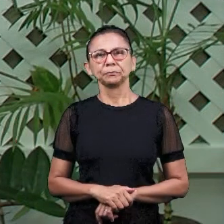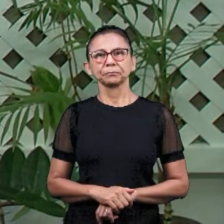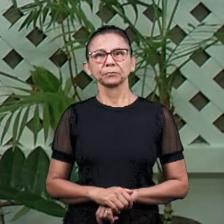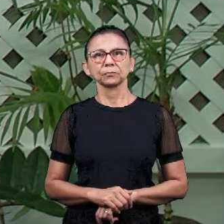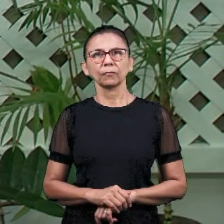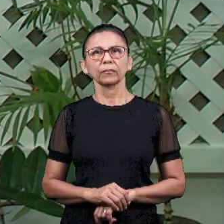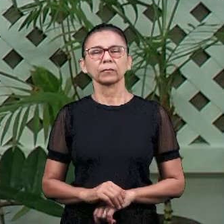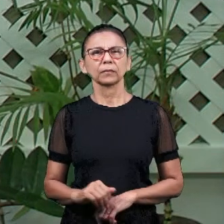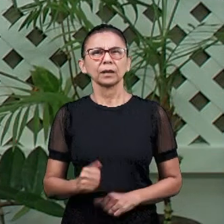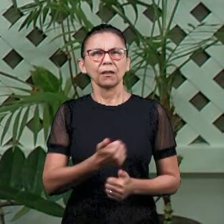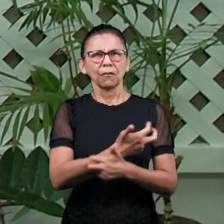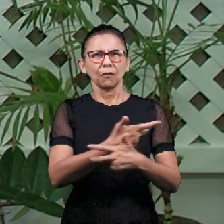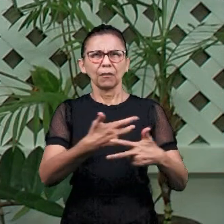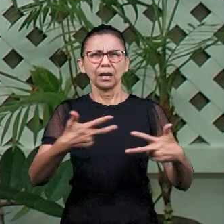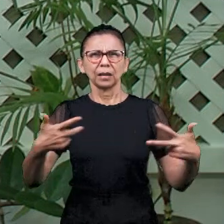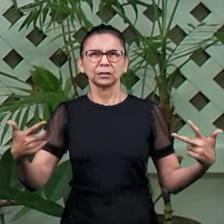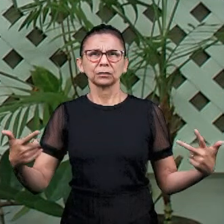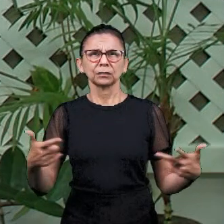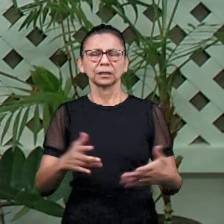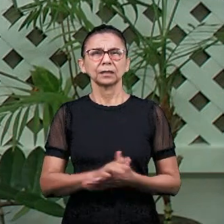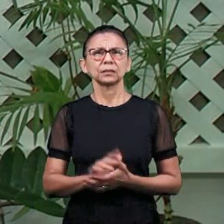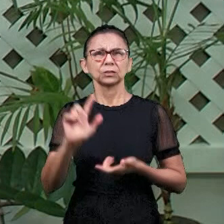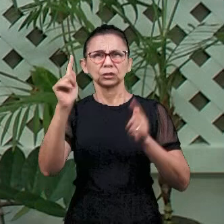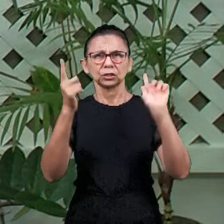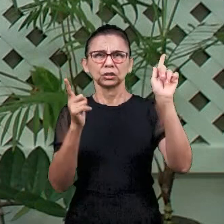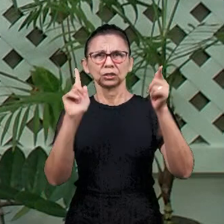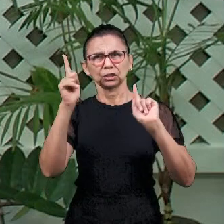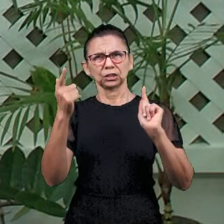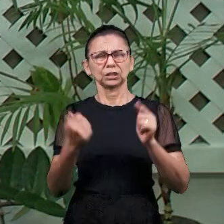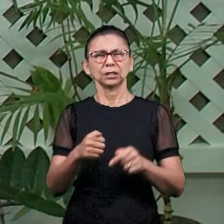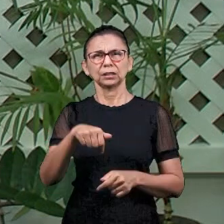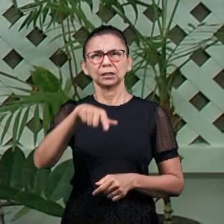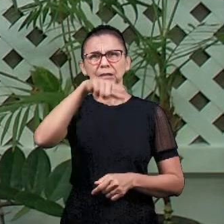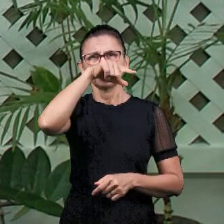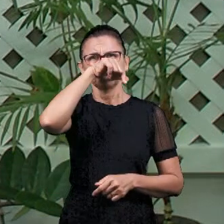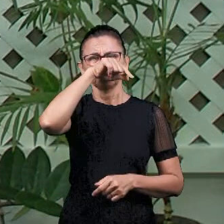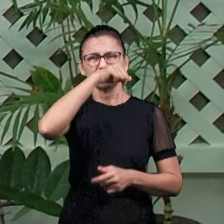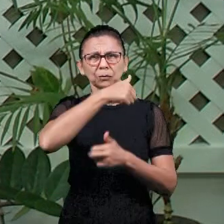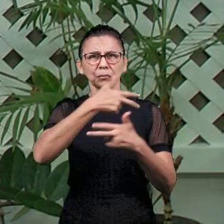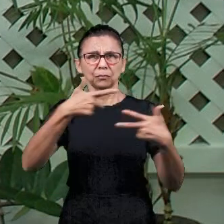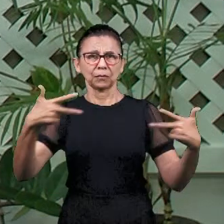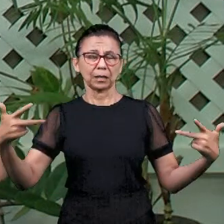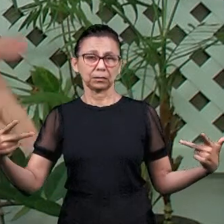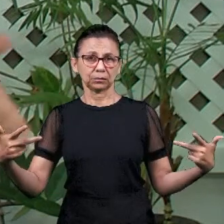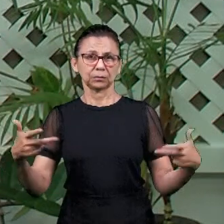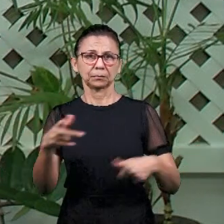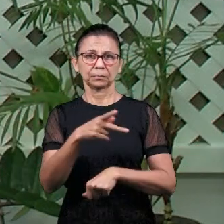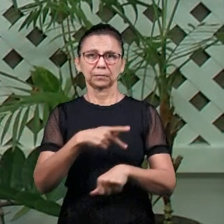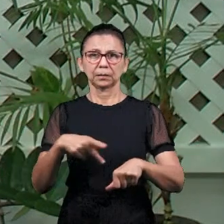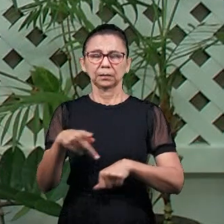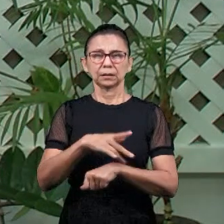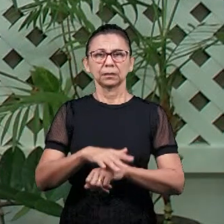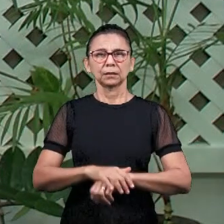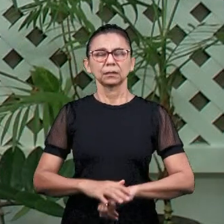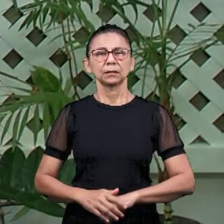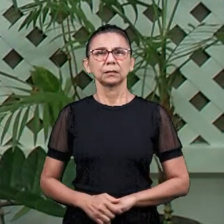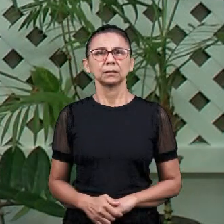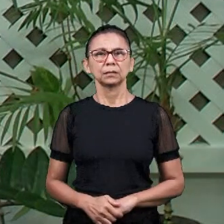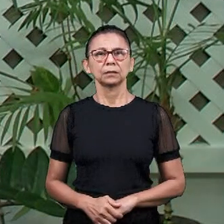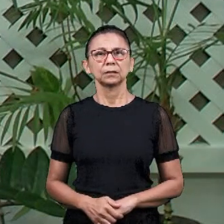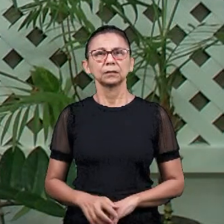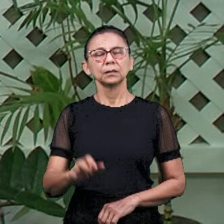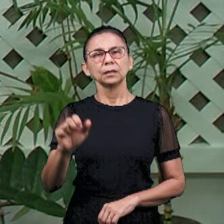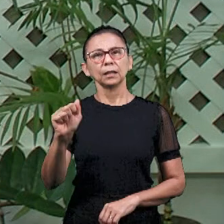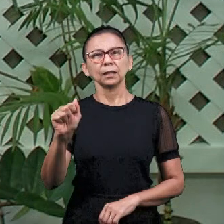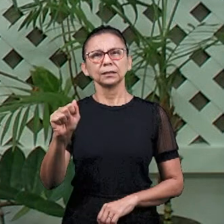Canada et plusieurs d'autres pays. En Asie, au Japon, Nagoya,